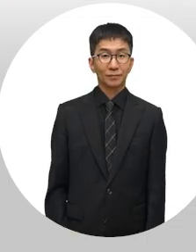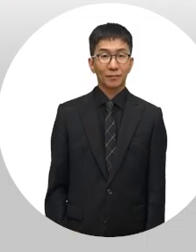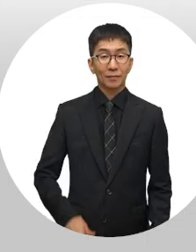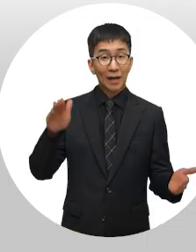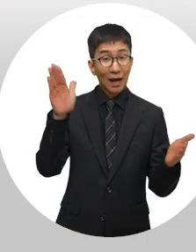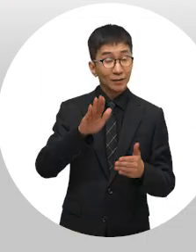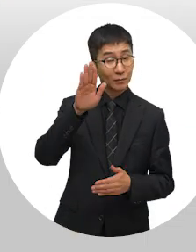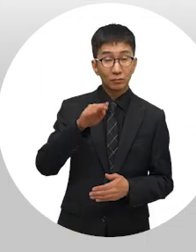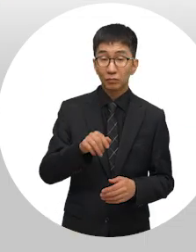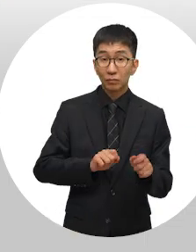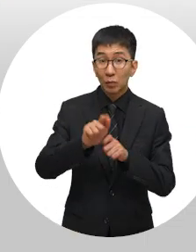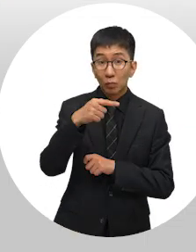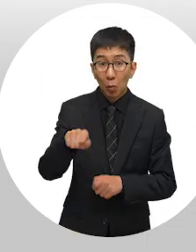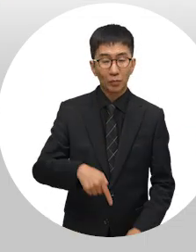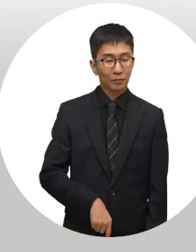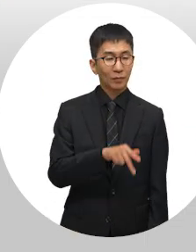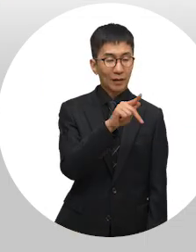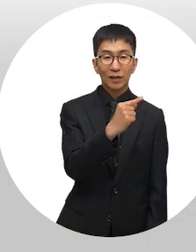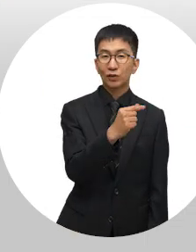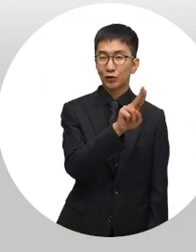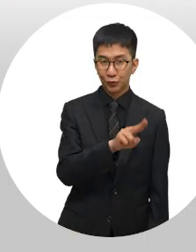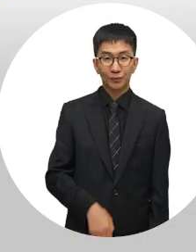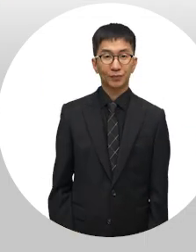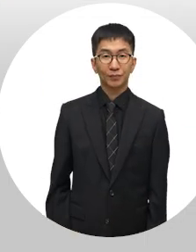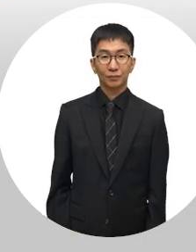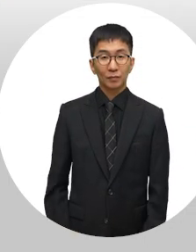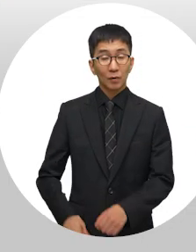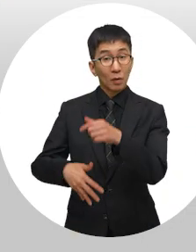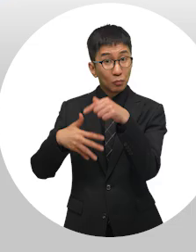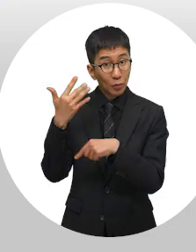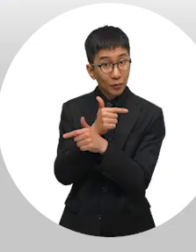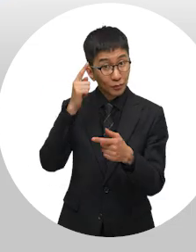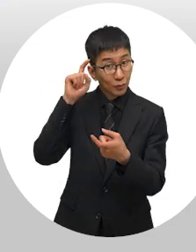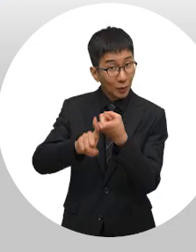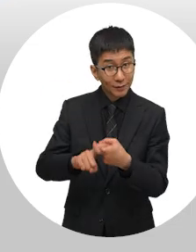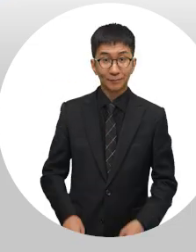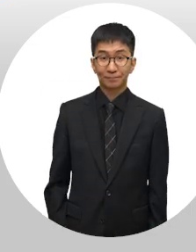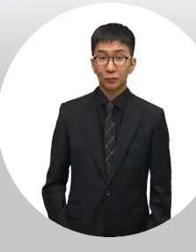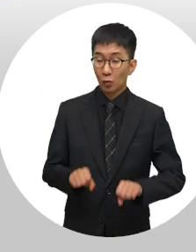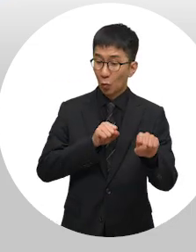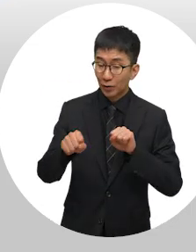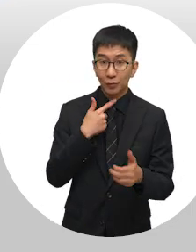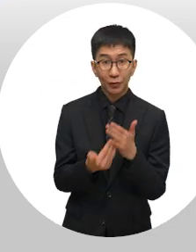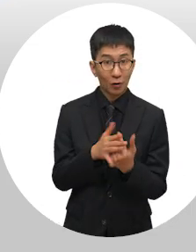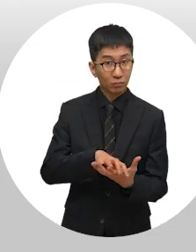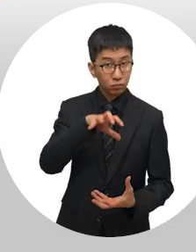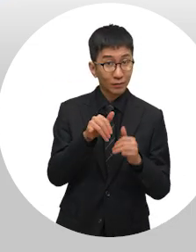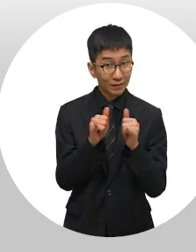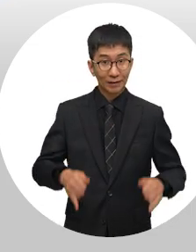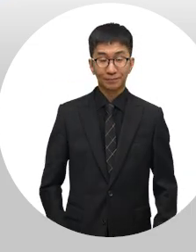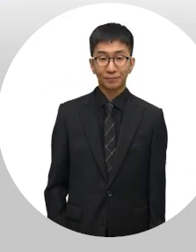대부분의 수험생들은 KGU 학생부 종합전형에 지원할 것으로 예상되며 소프트웨어 분야에 대한 관심과 관련 활동이